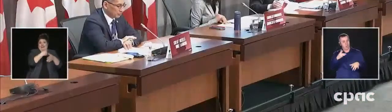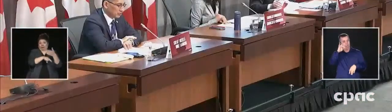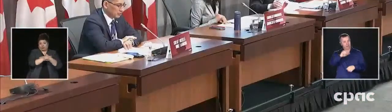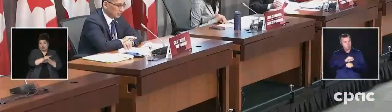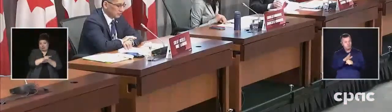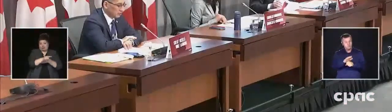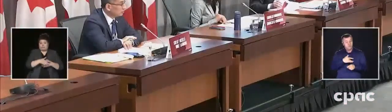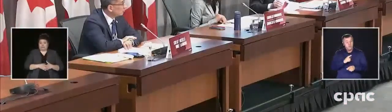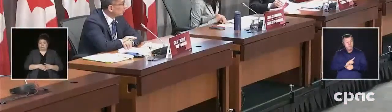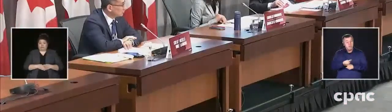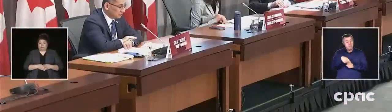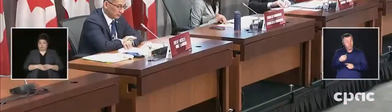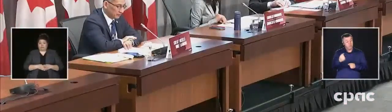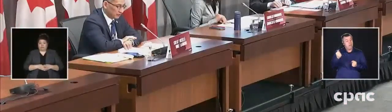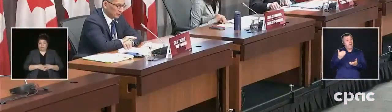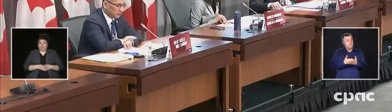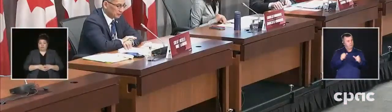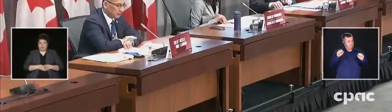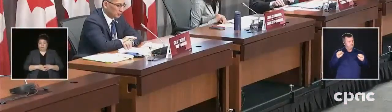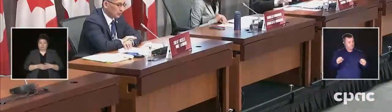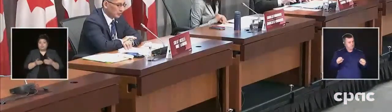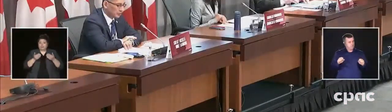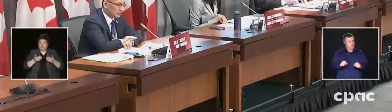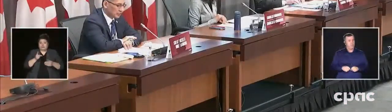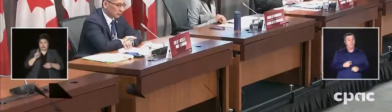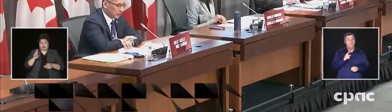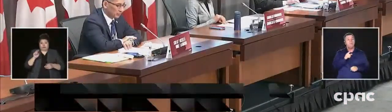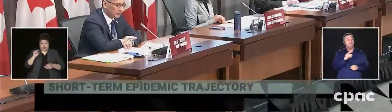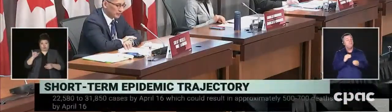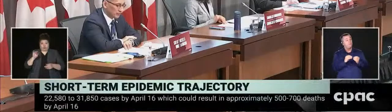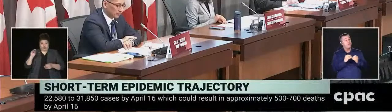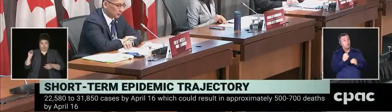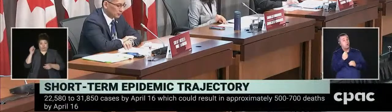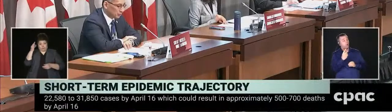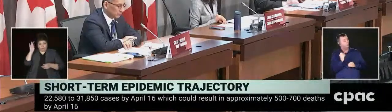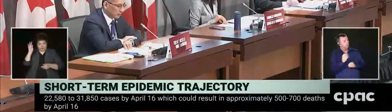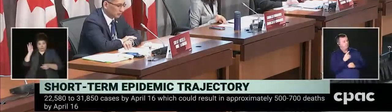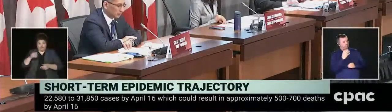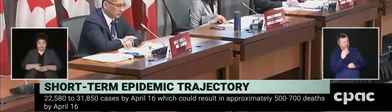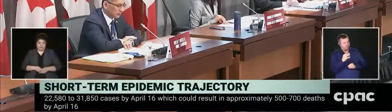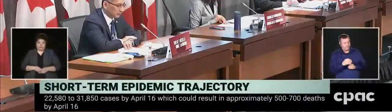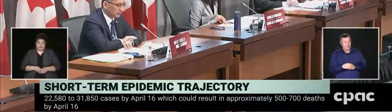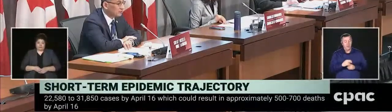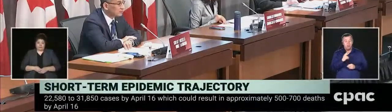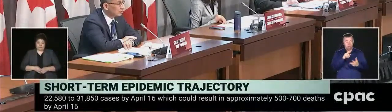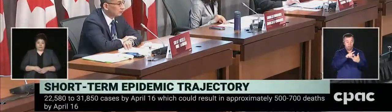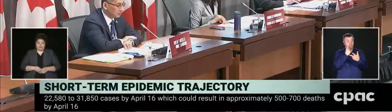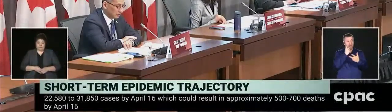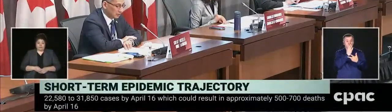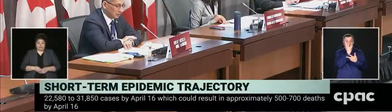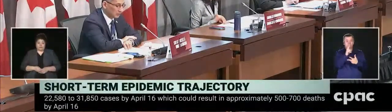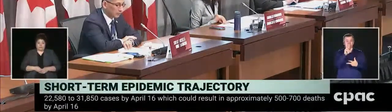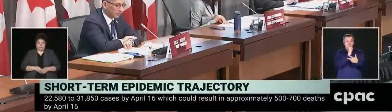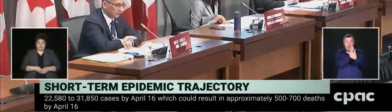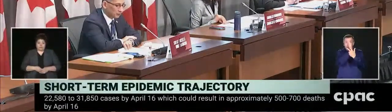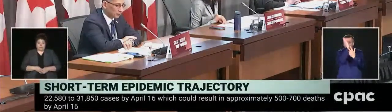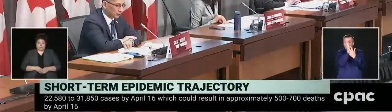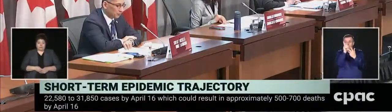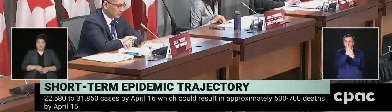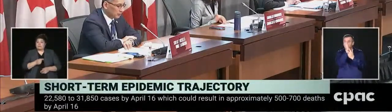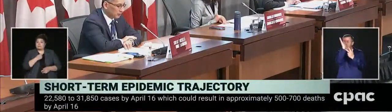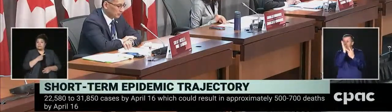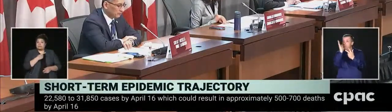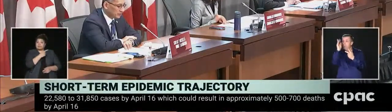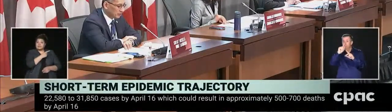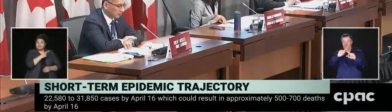Diapositive 11. Cette diapositive illustre trois trajectoires possibles produites par un modèle de prévision. Rappelez-vous